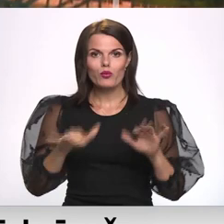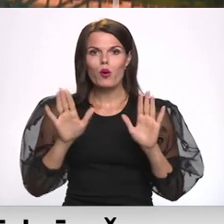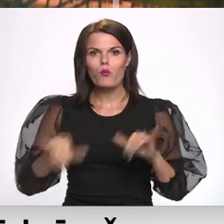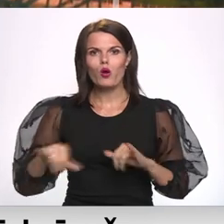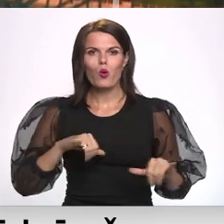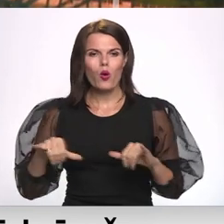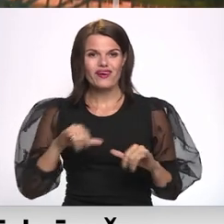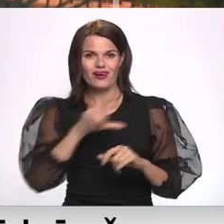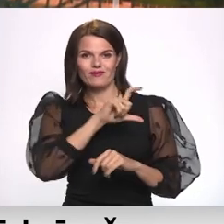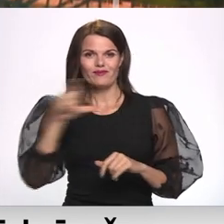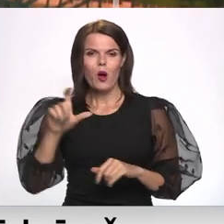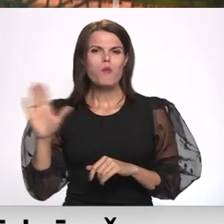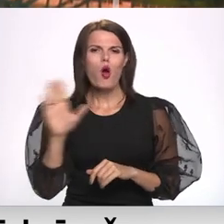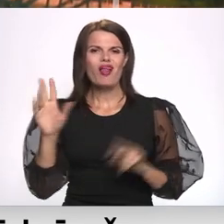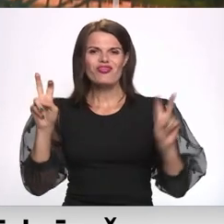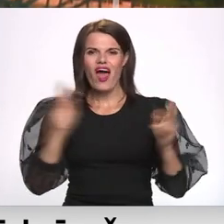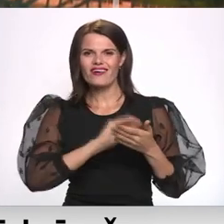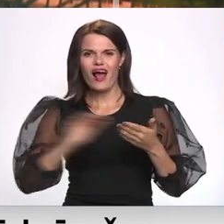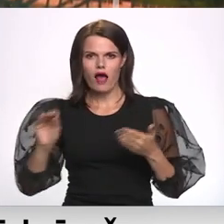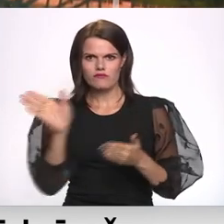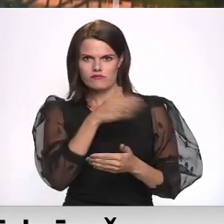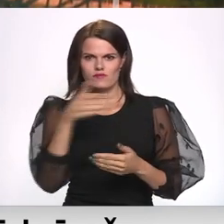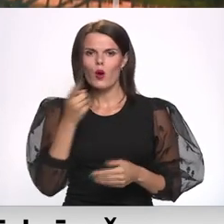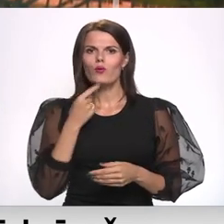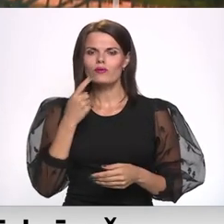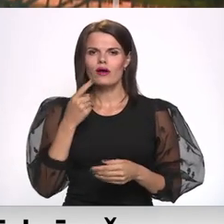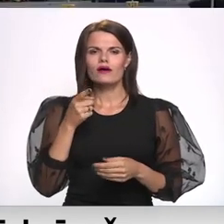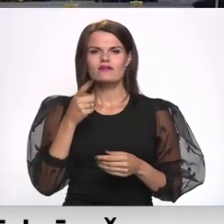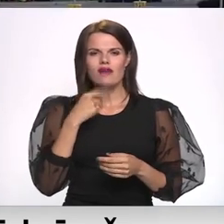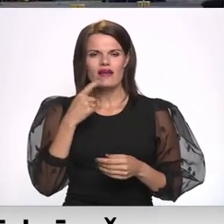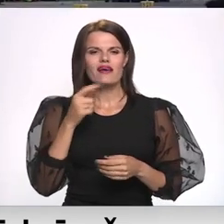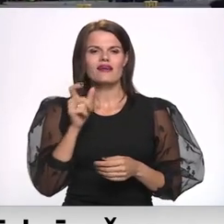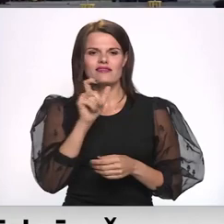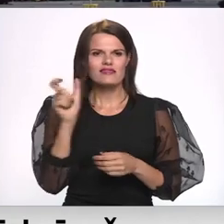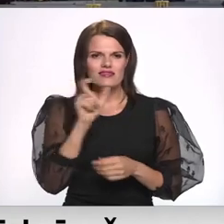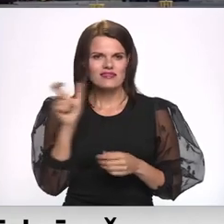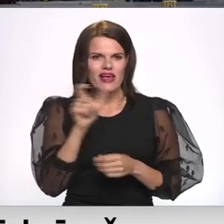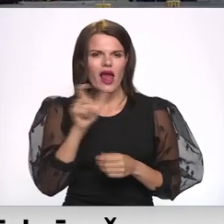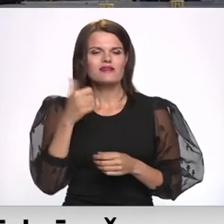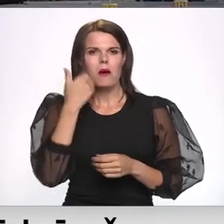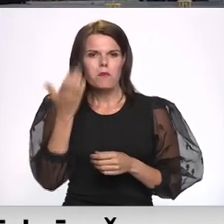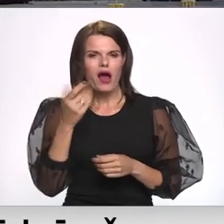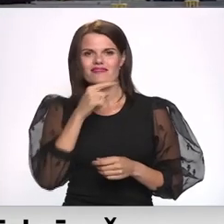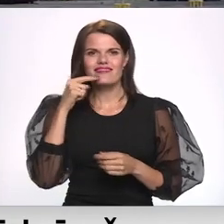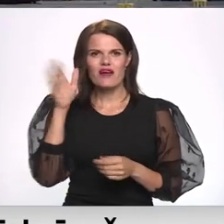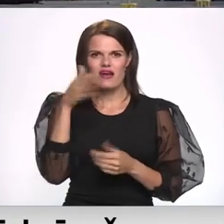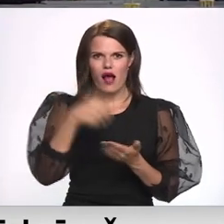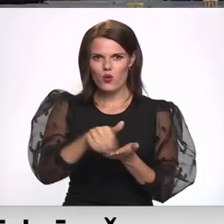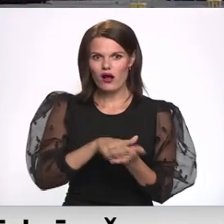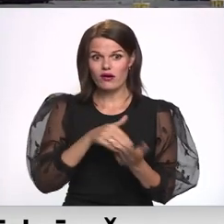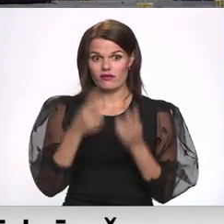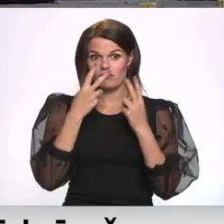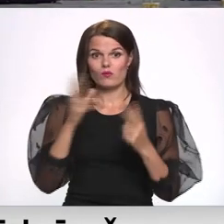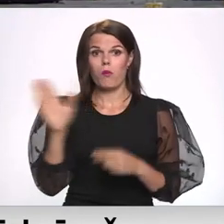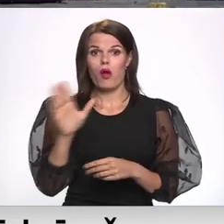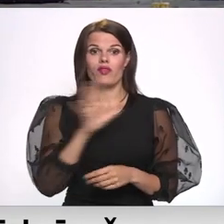uzraksta bolderāja pārkrāsošanas Krievijas karoga krāsās. Lūk, šāds skats šorīt pavērās iebraucot bolderājas mikrorajonā.